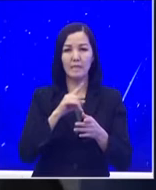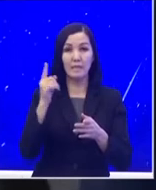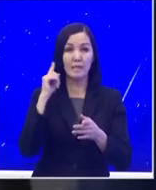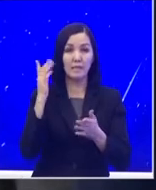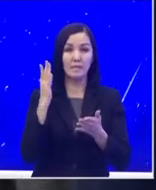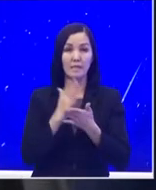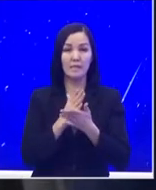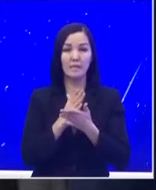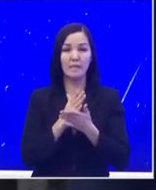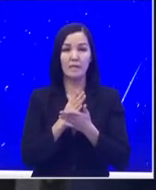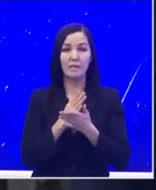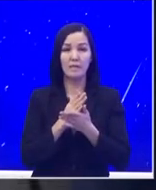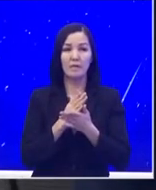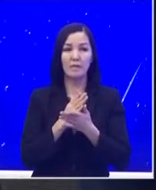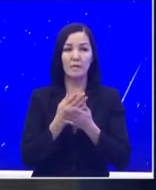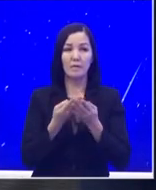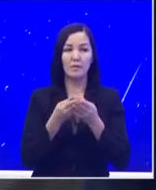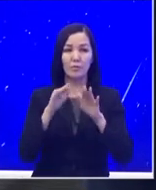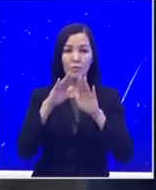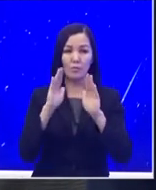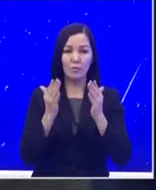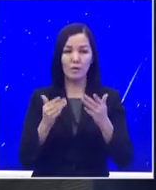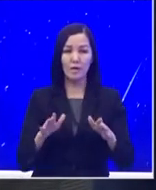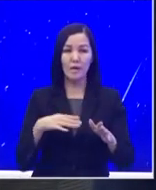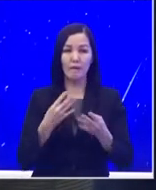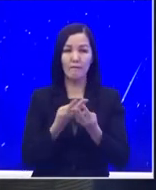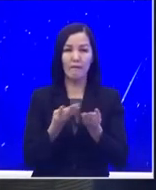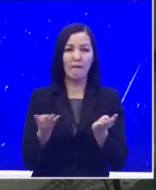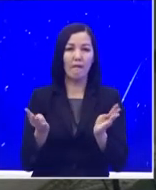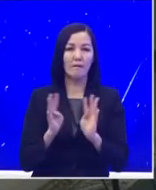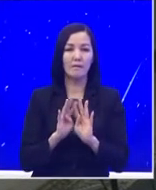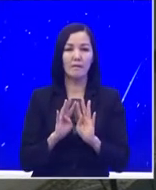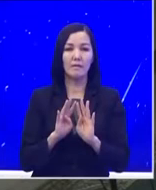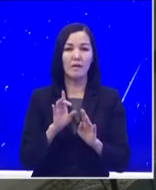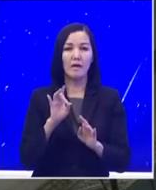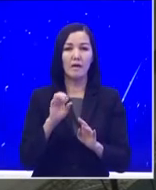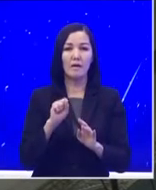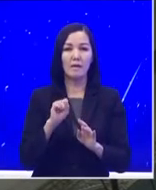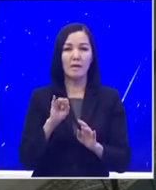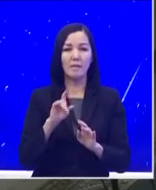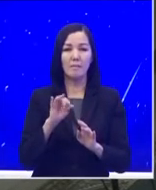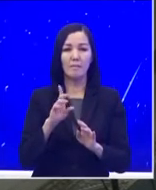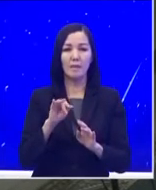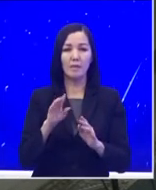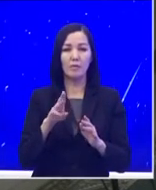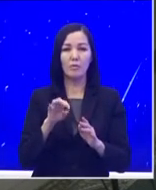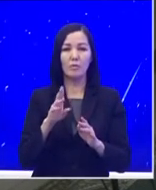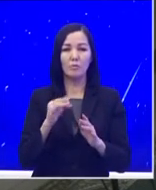деп ойлаймыз. Қостағанды қазан табылған. Ол қазан кездейсоқ олжа болып осы Райымбек ауданында Тоғызбұлақ ауылында